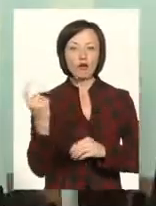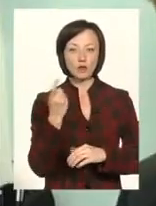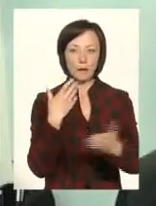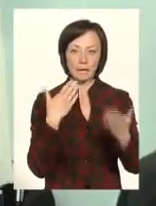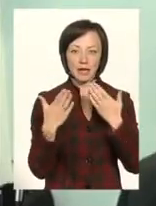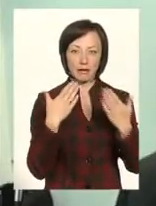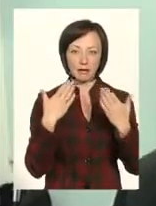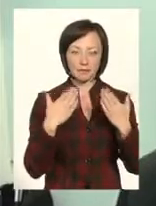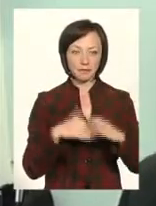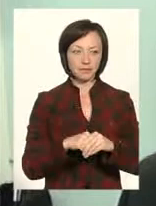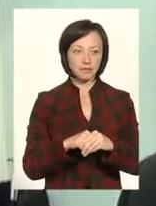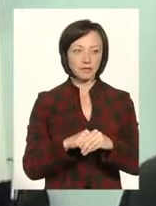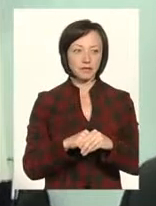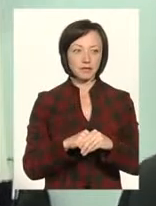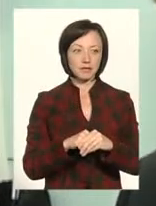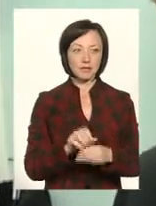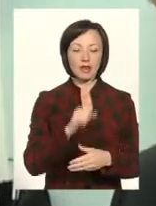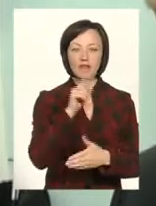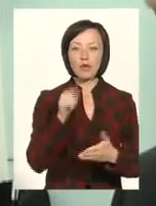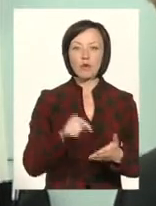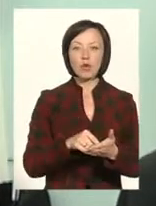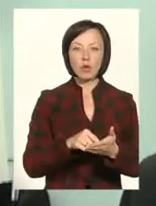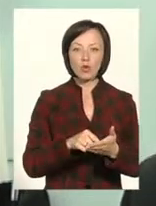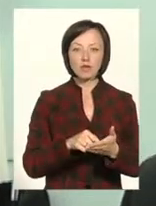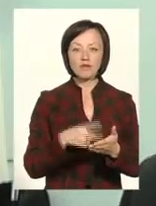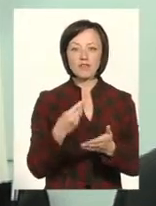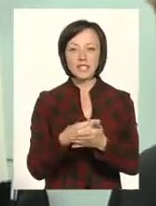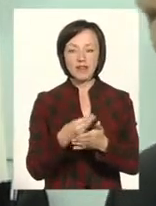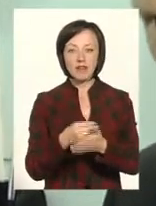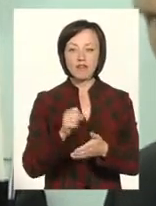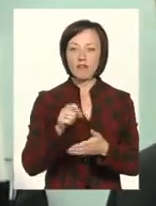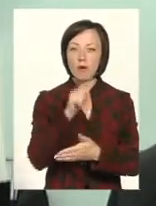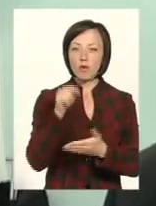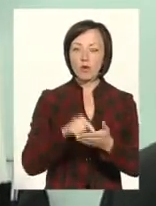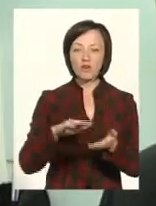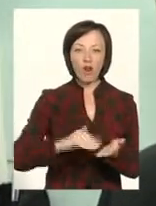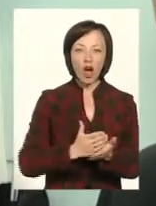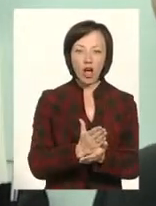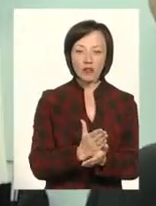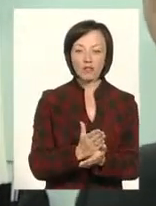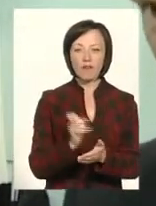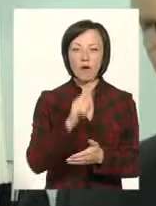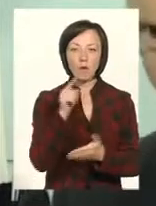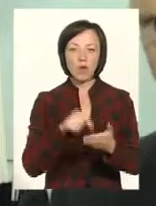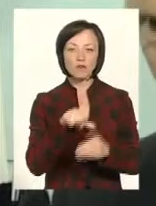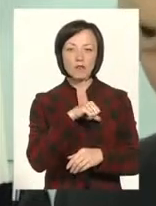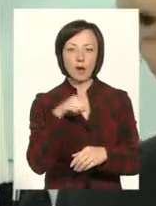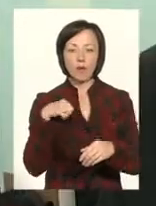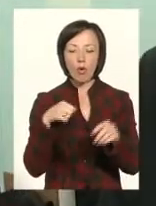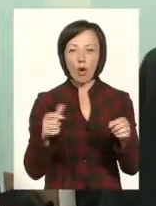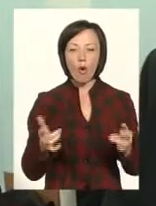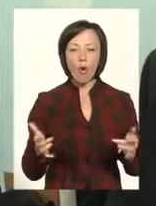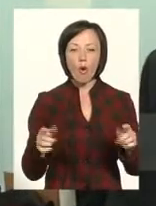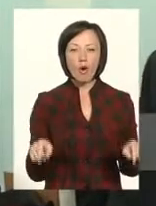підхід. Вопрос не тільки в ціні, вопрос, звісно, в якості, вопрос і в логістиці, вопрос і в самій